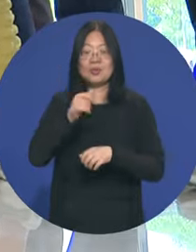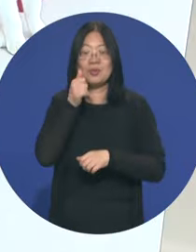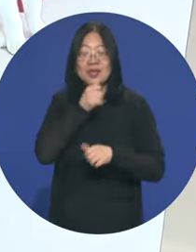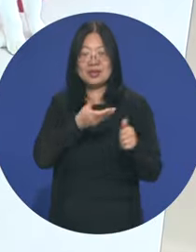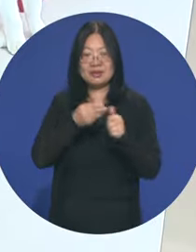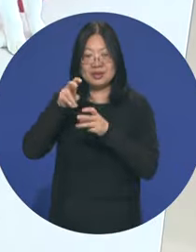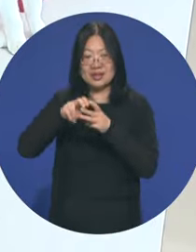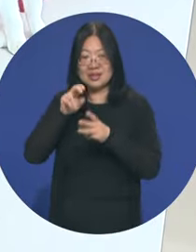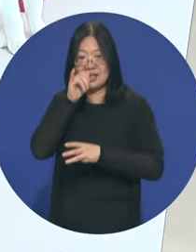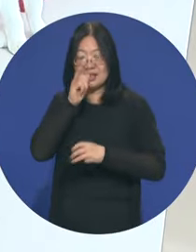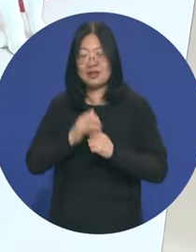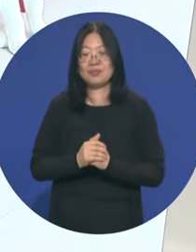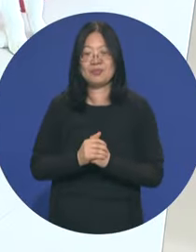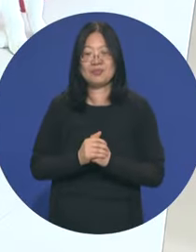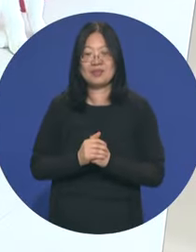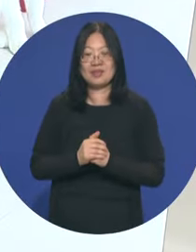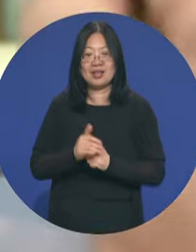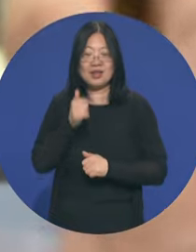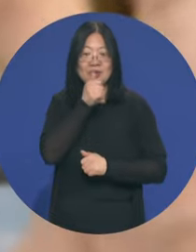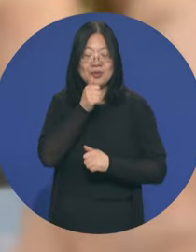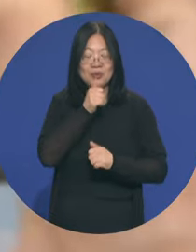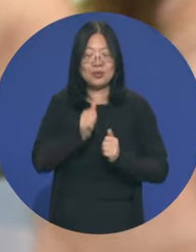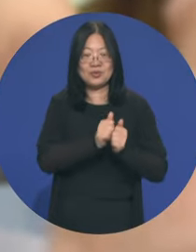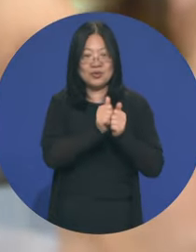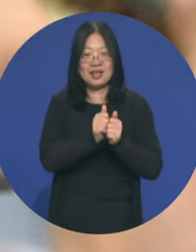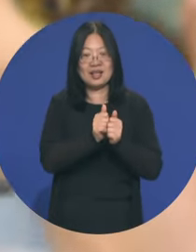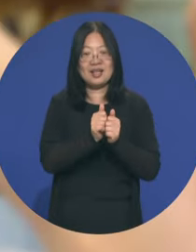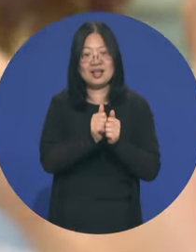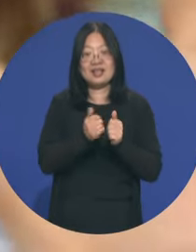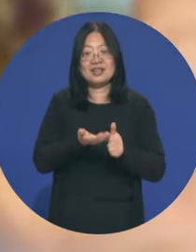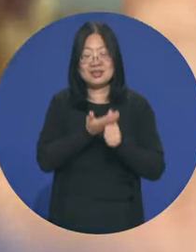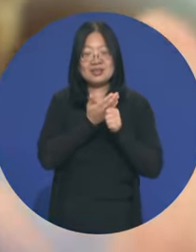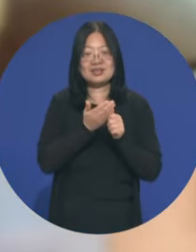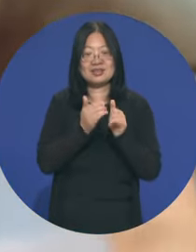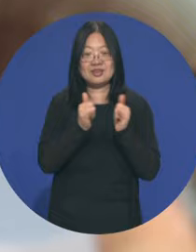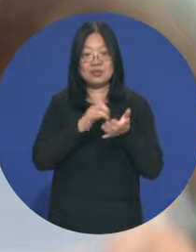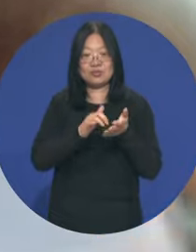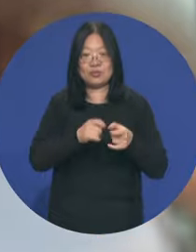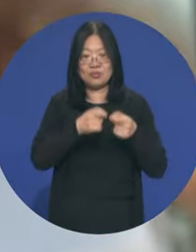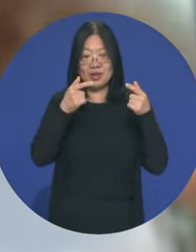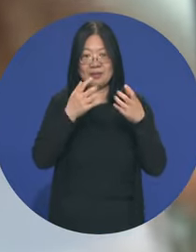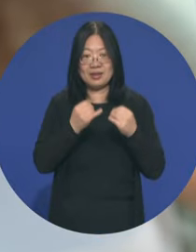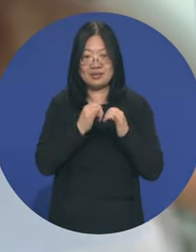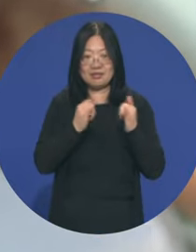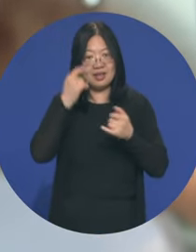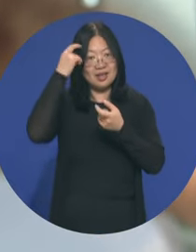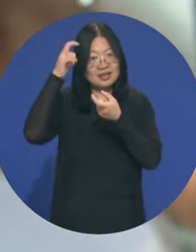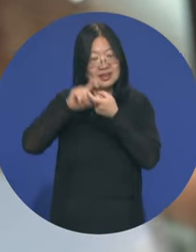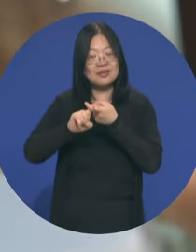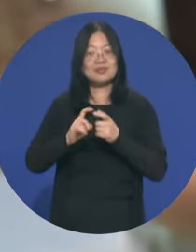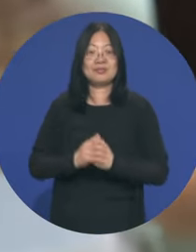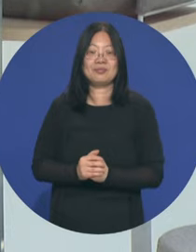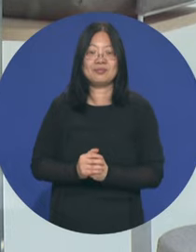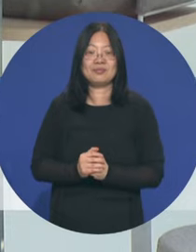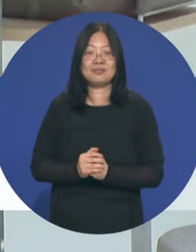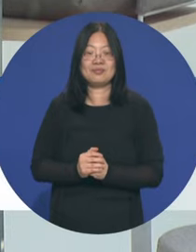게 특징입니다. 반려견 못지않게 반려묘 양육 인구가 늘어나는 만큼 많은 이들의 관심을